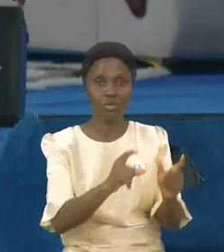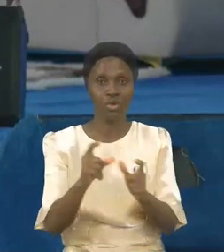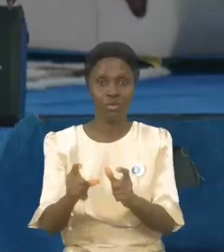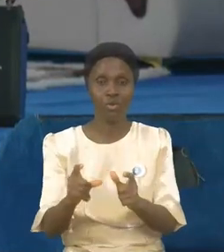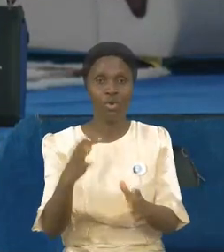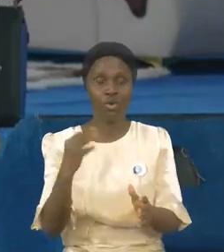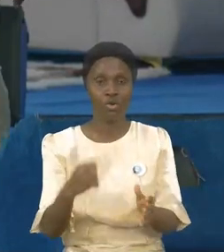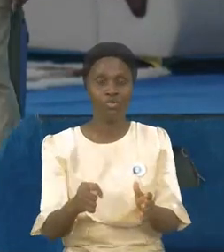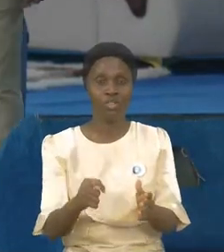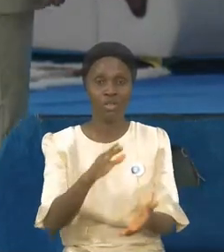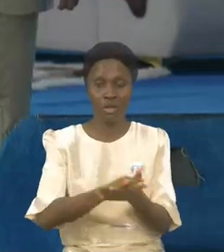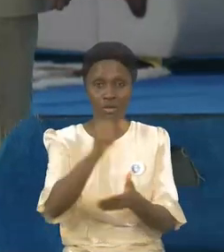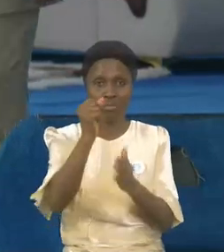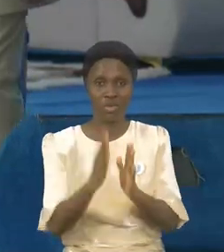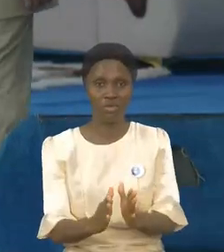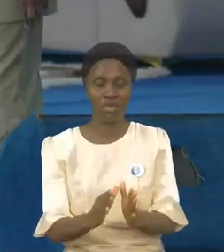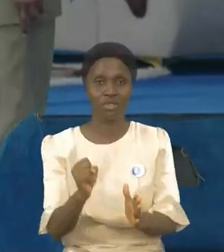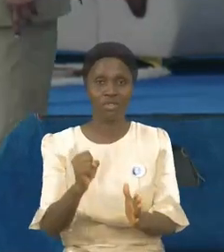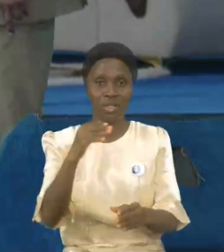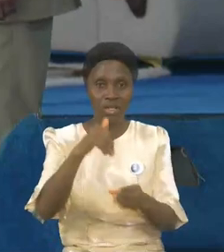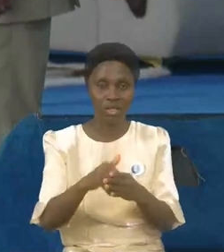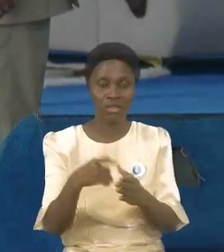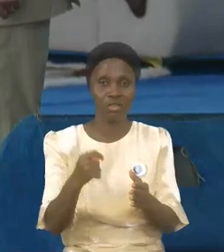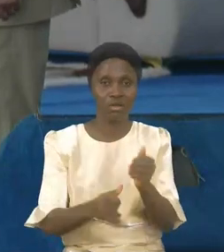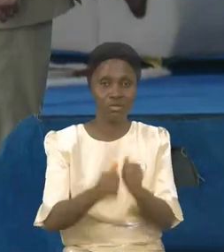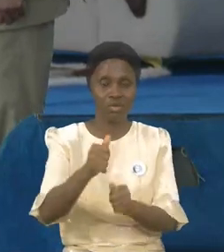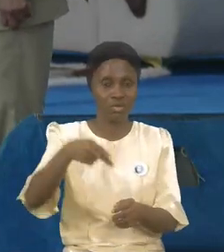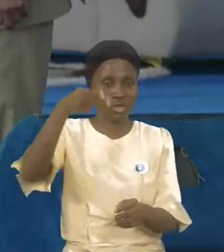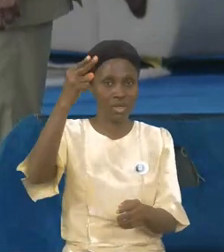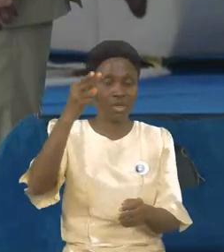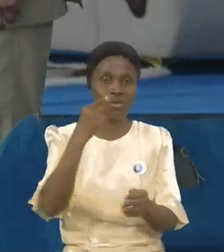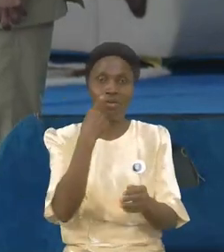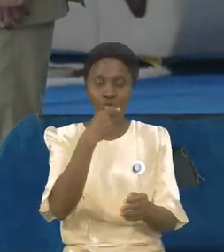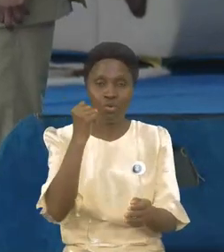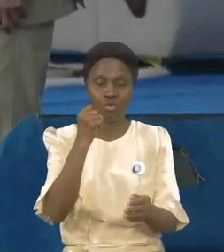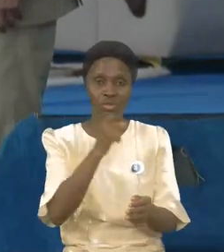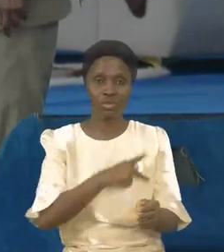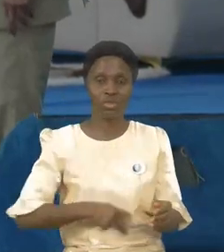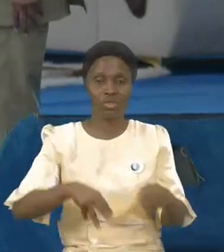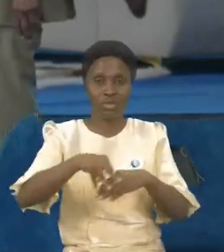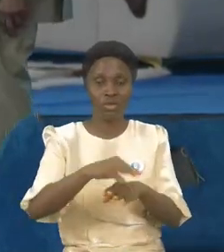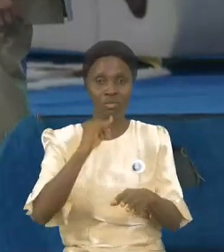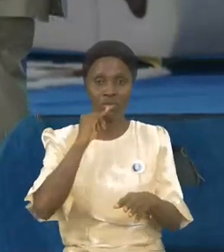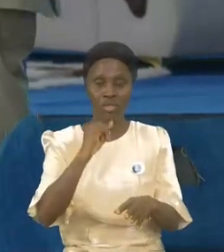la domination, l'autorité, la gloire, la grandeur seront données au sein